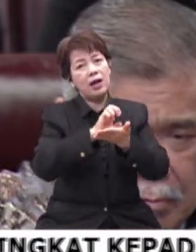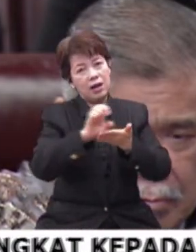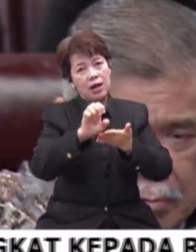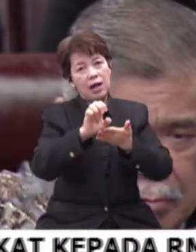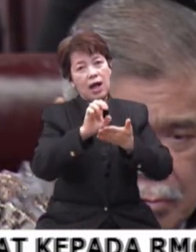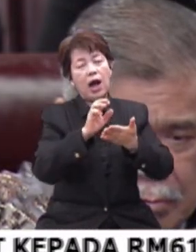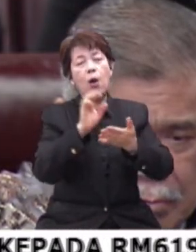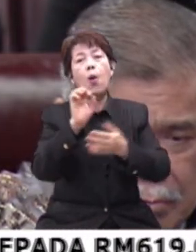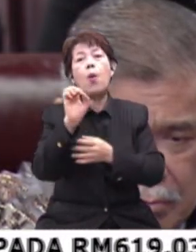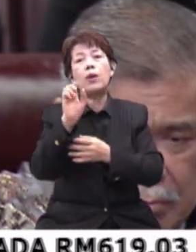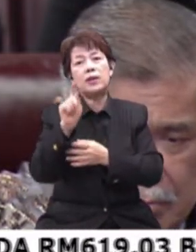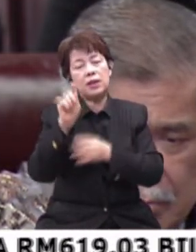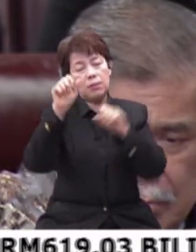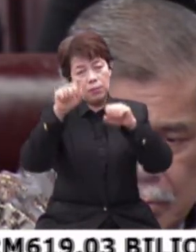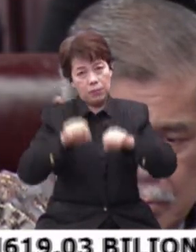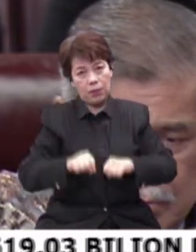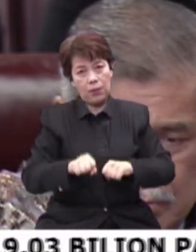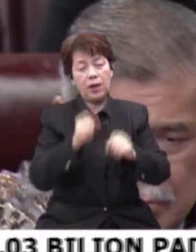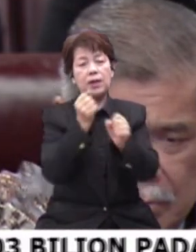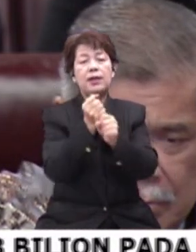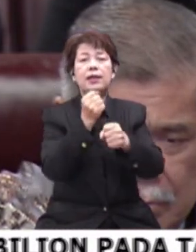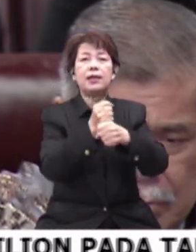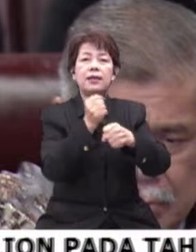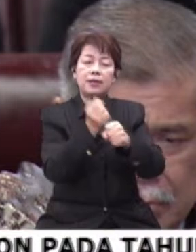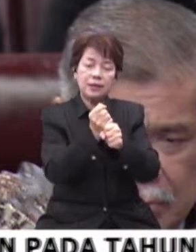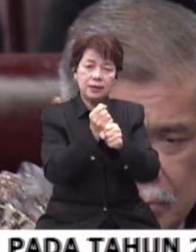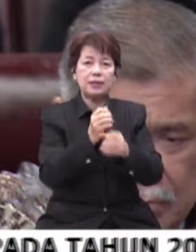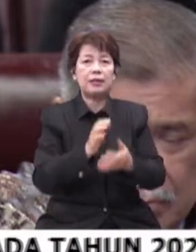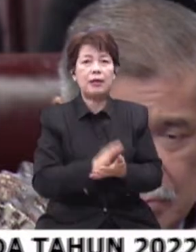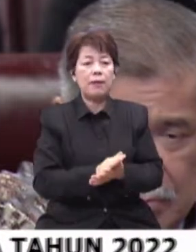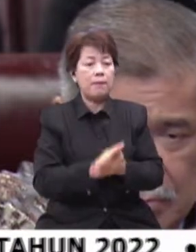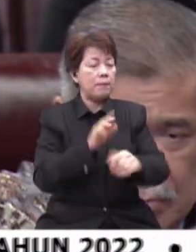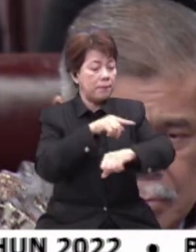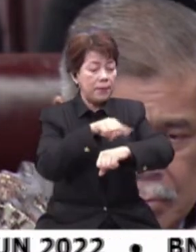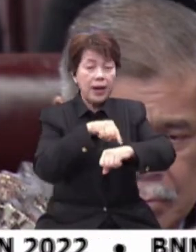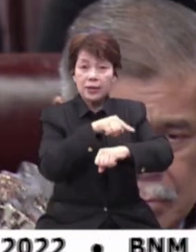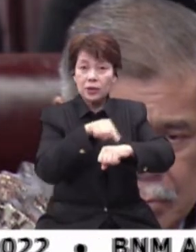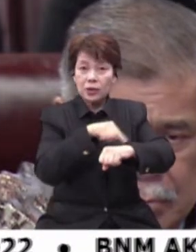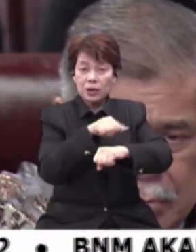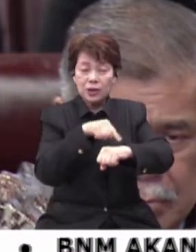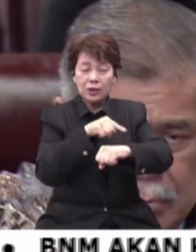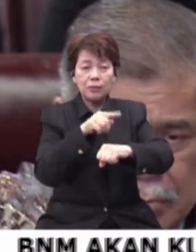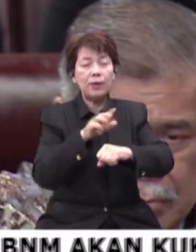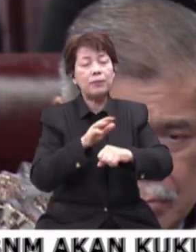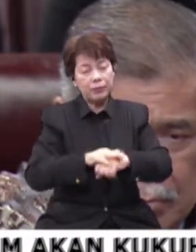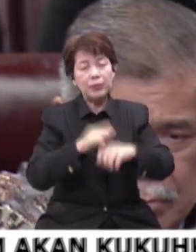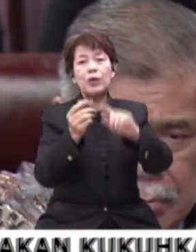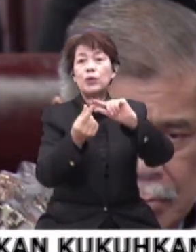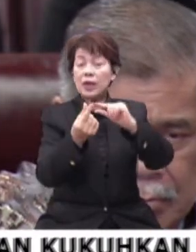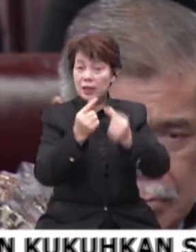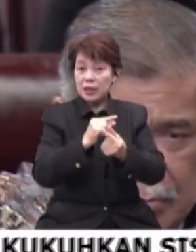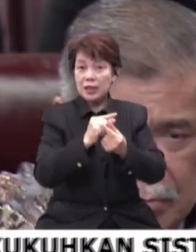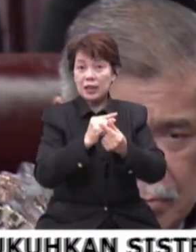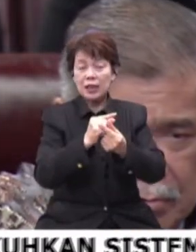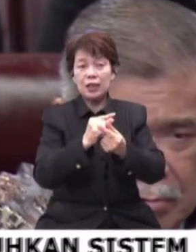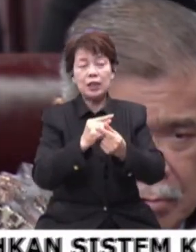pegawai yang diarahkan bekerja lebih masuk juga boleh diberikan kemudahan cuti ganti